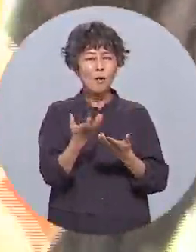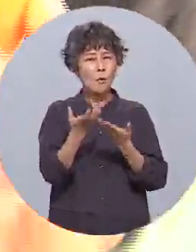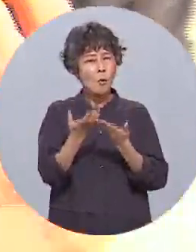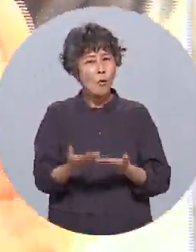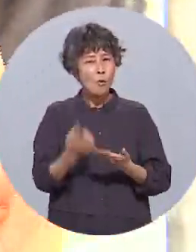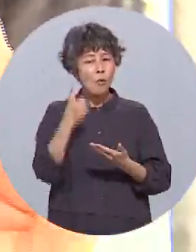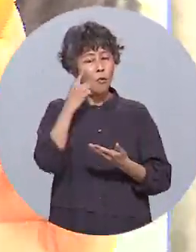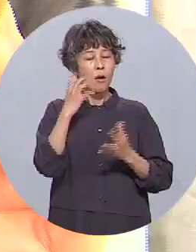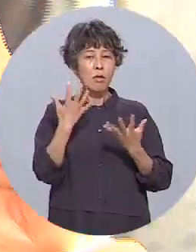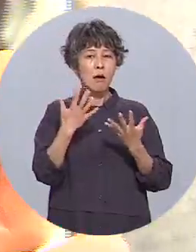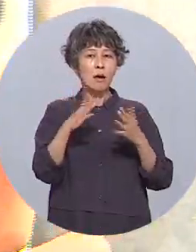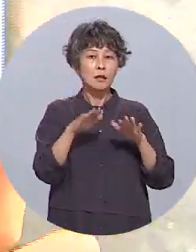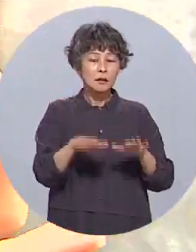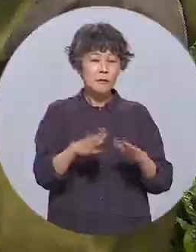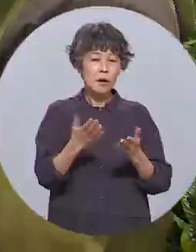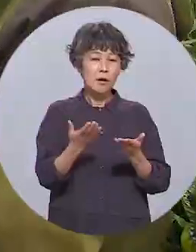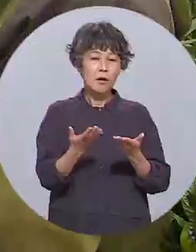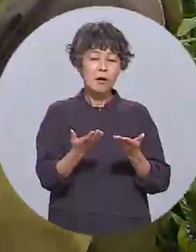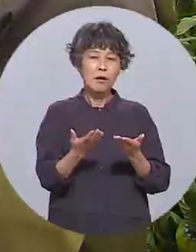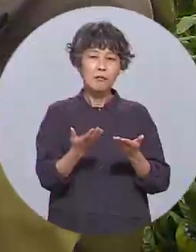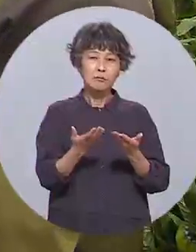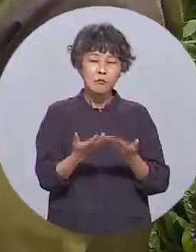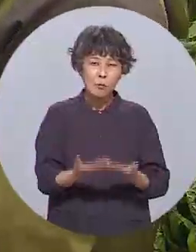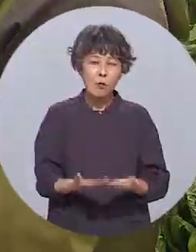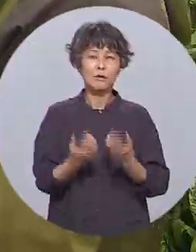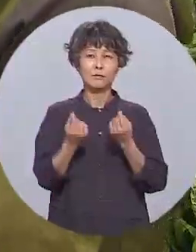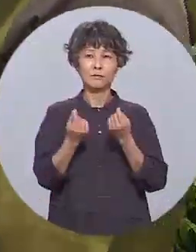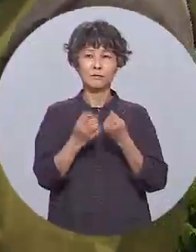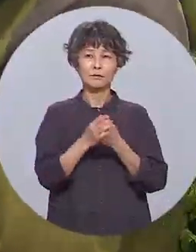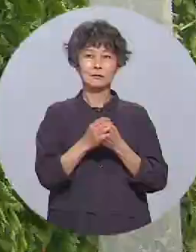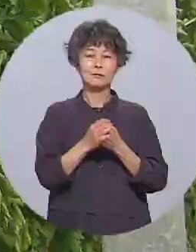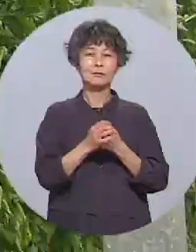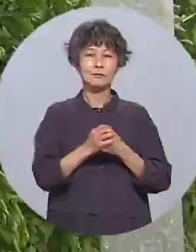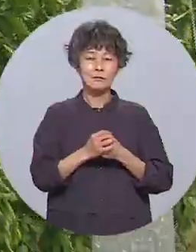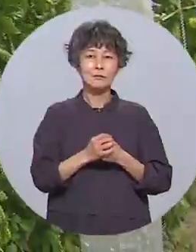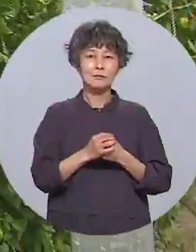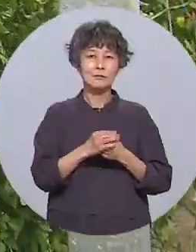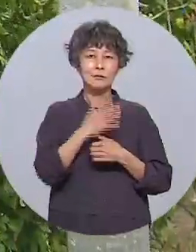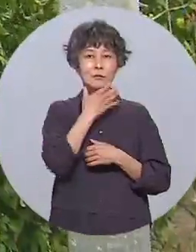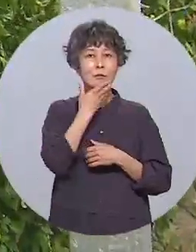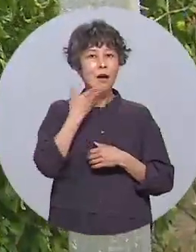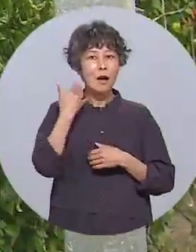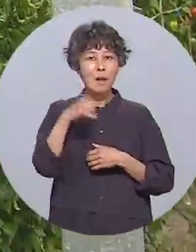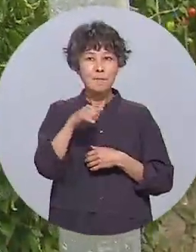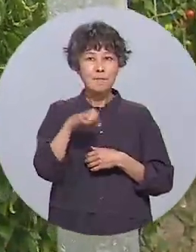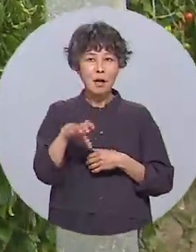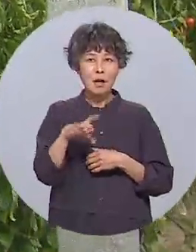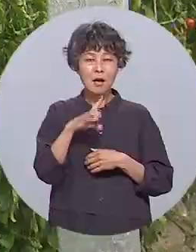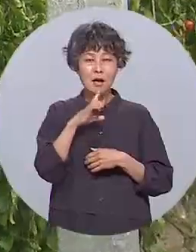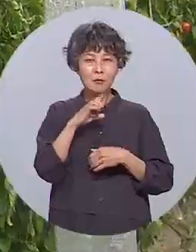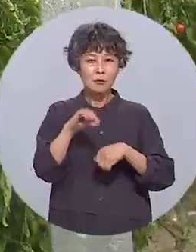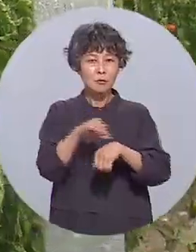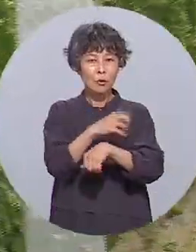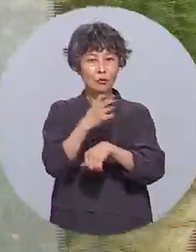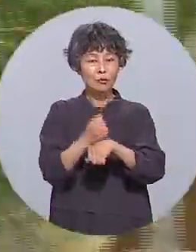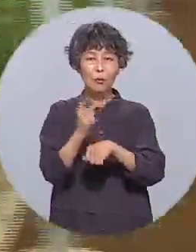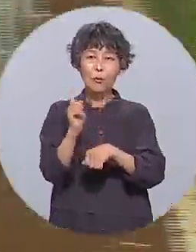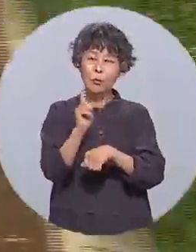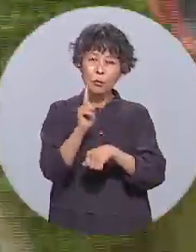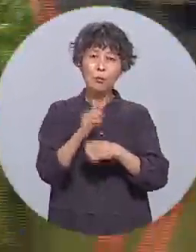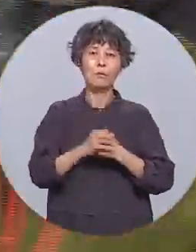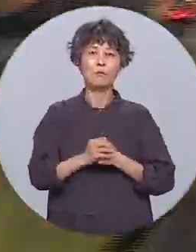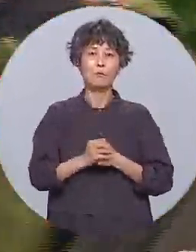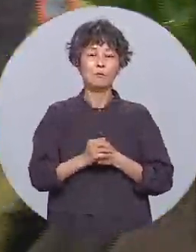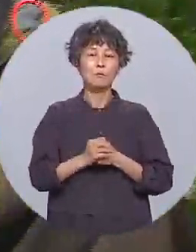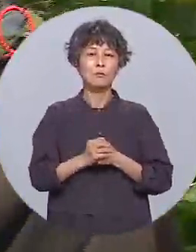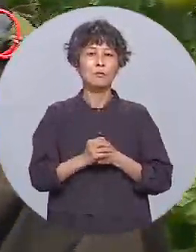重くないかもしれない、この大きさは。 ずっしりきますでしょ。 すごい。馬かんべいっていうのは何か特徴があるんですか。 はい、